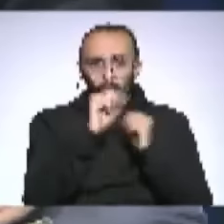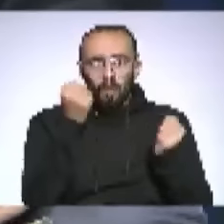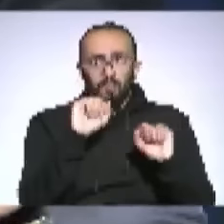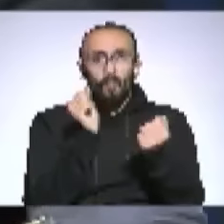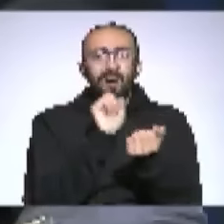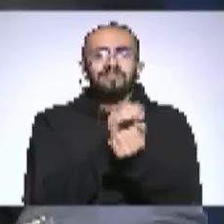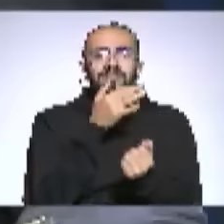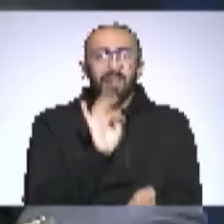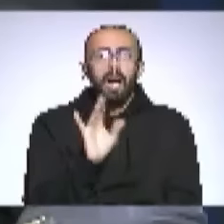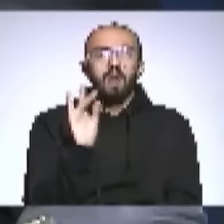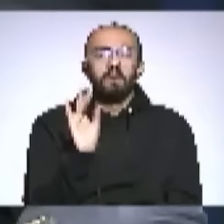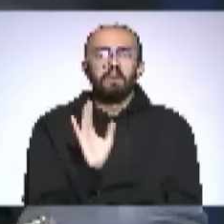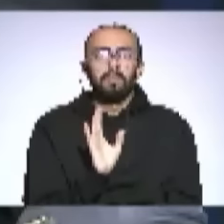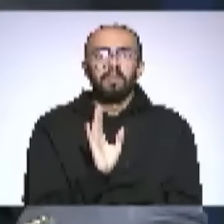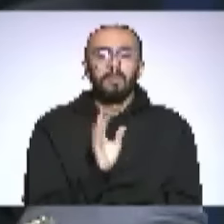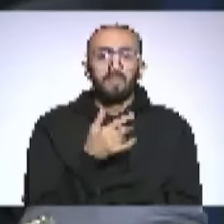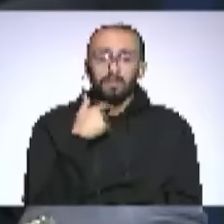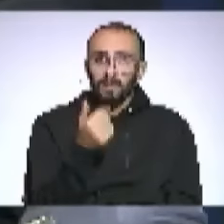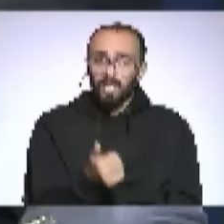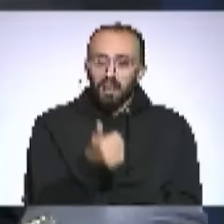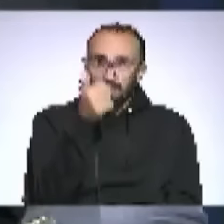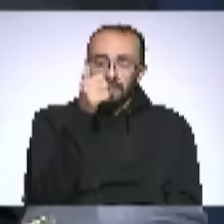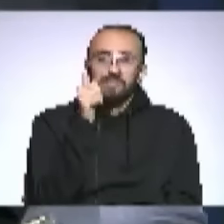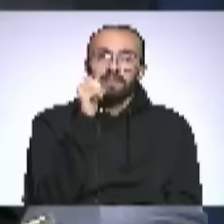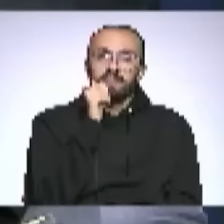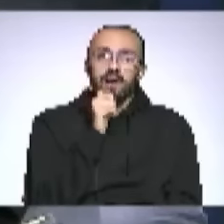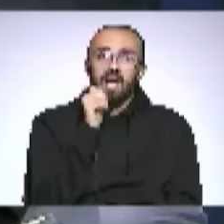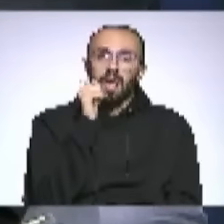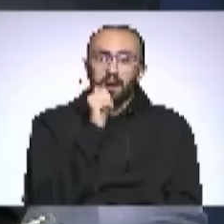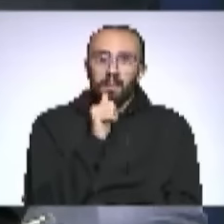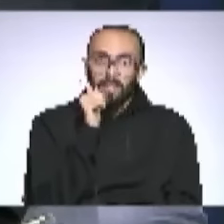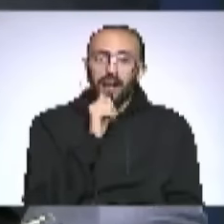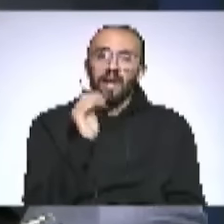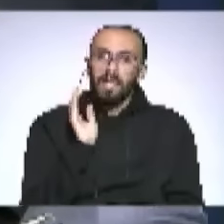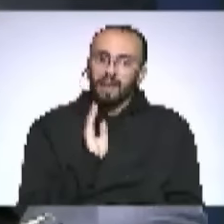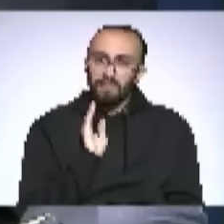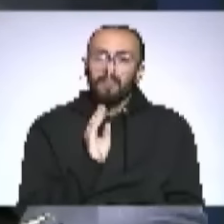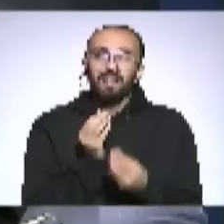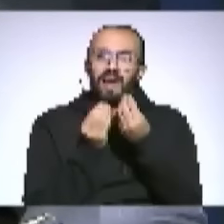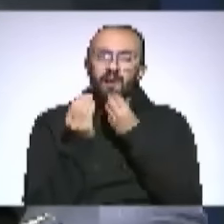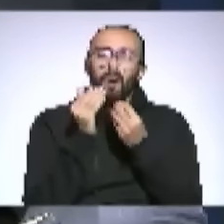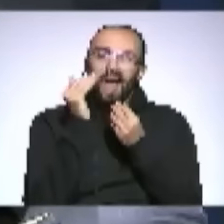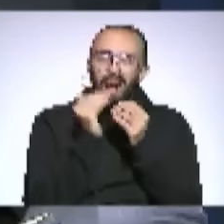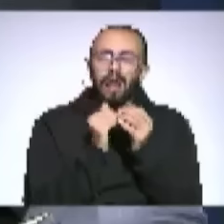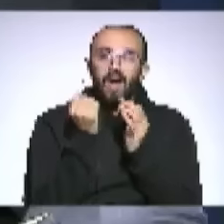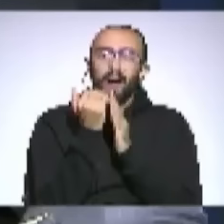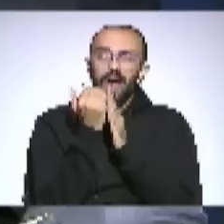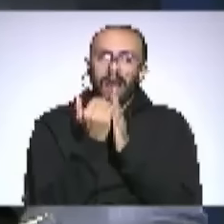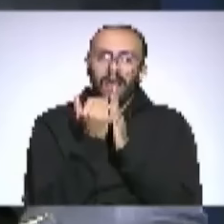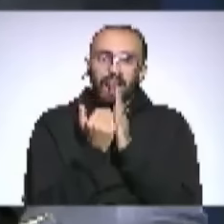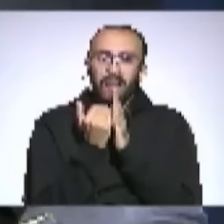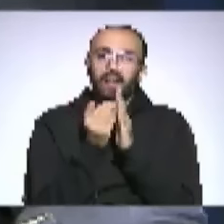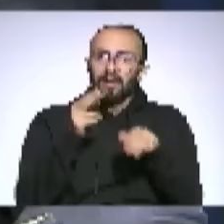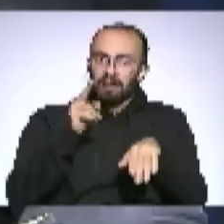هقوللك احتمل خدمته مع تقليل المعاملات المباشره معاه